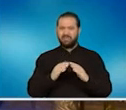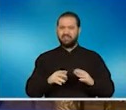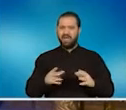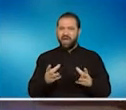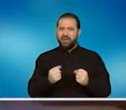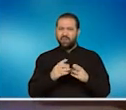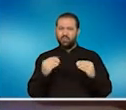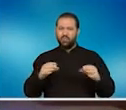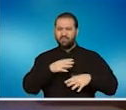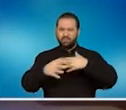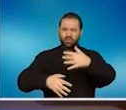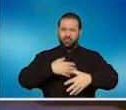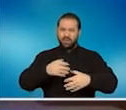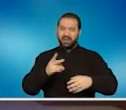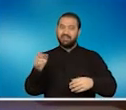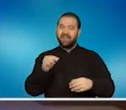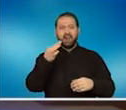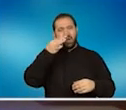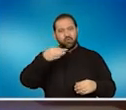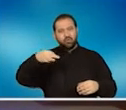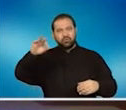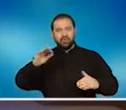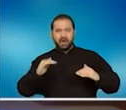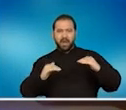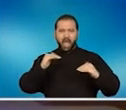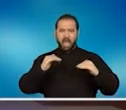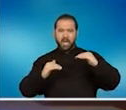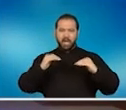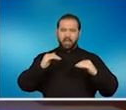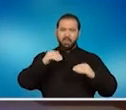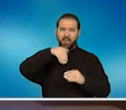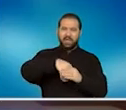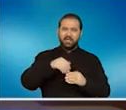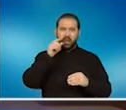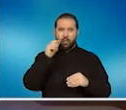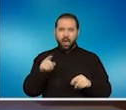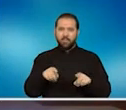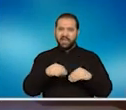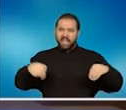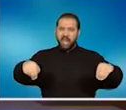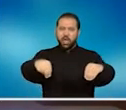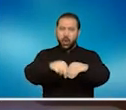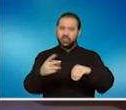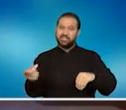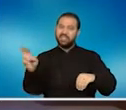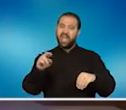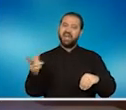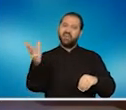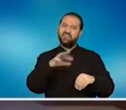acasă. Numai că ușor ne restabilim între ai noștri, dar